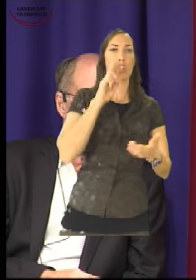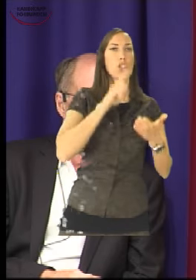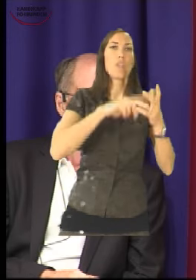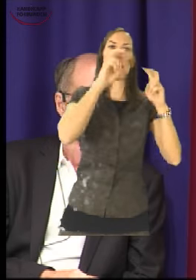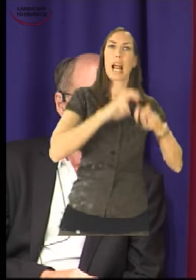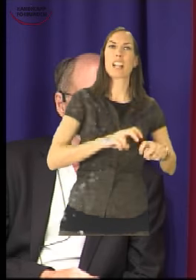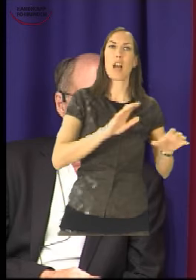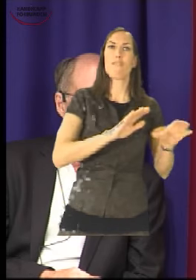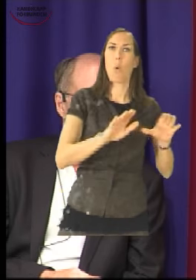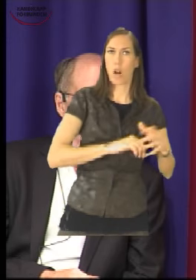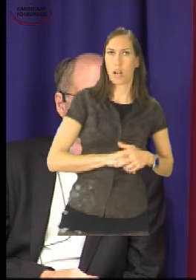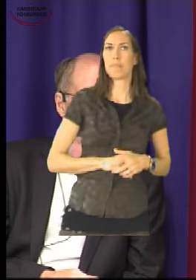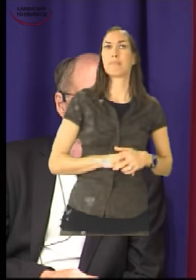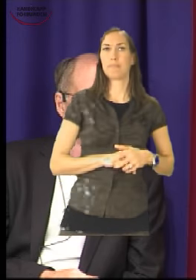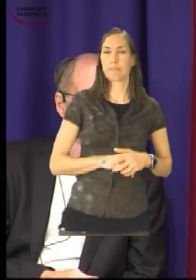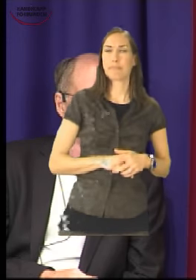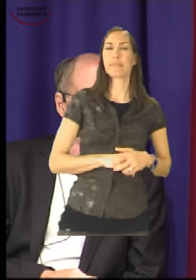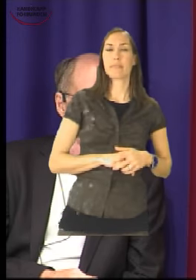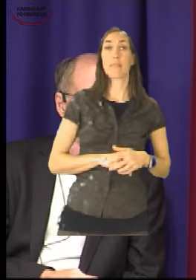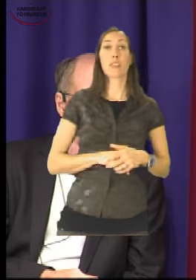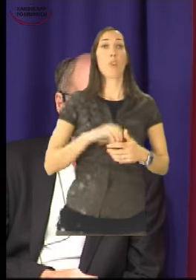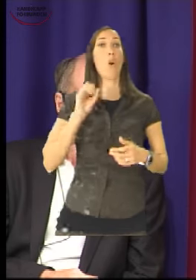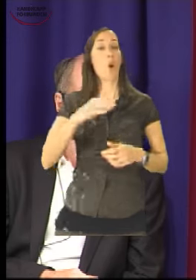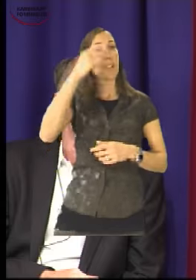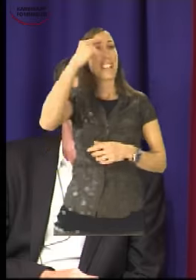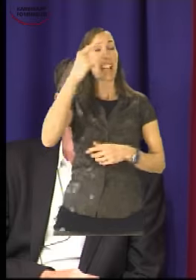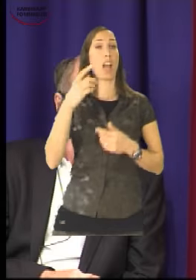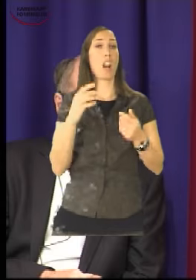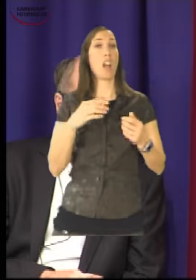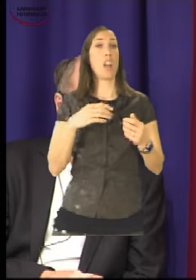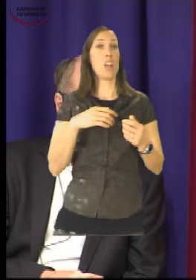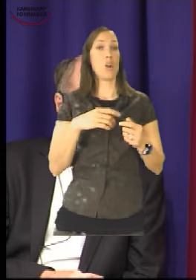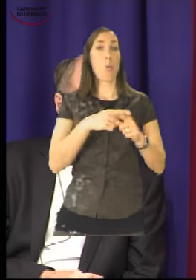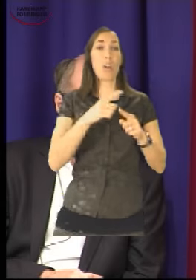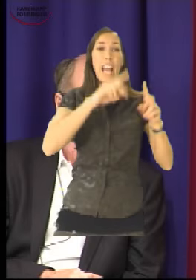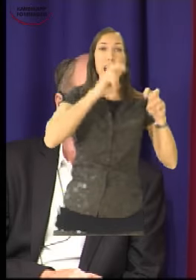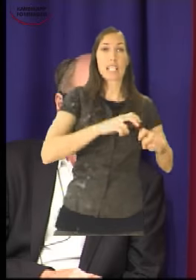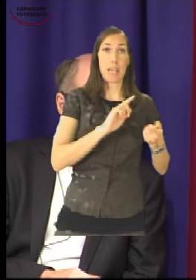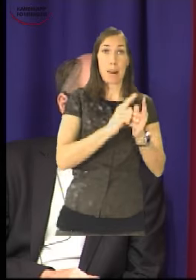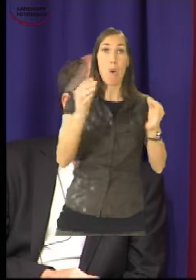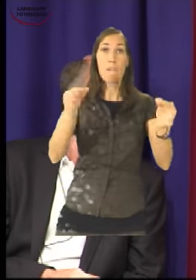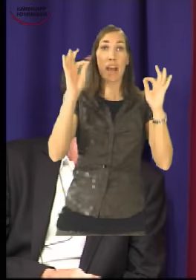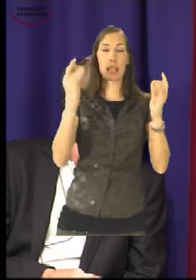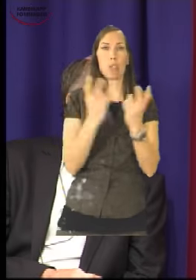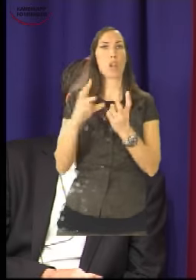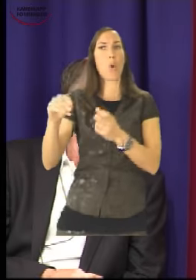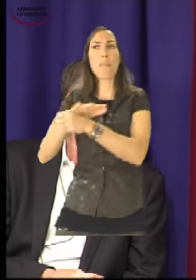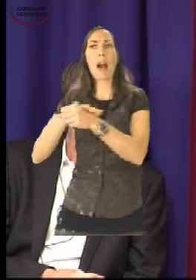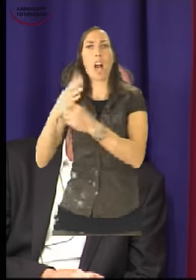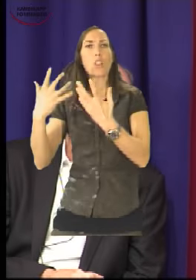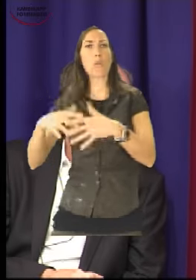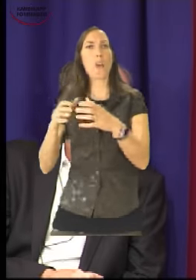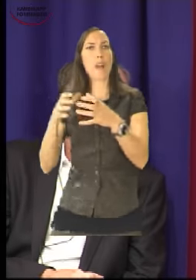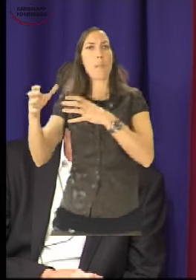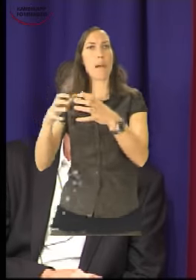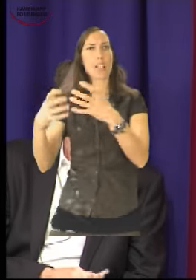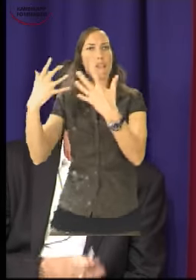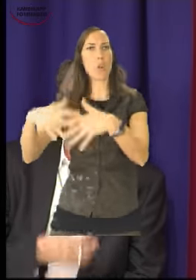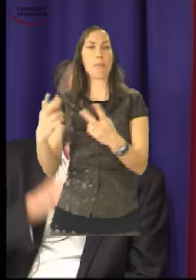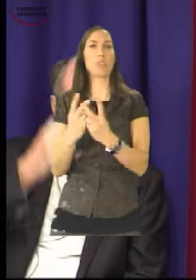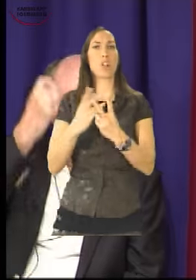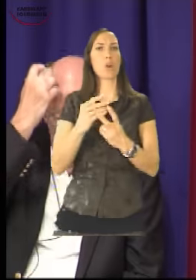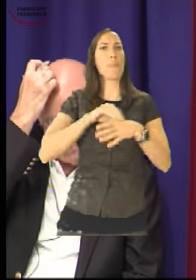vården. Och sen tänker man sig då att om man offentliggör de här olika granskningarna, så ska liksom marknaden fungera, och då kommer patienterna att